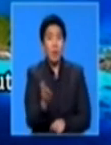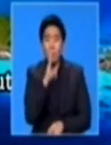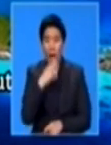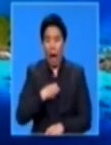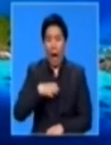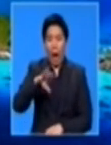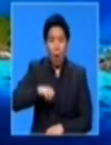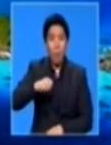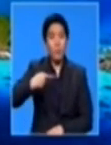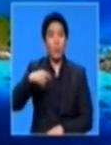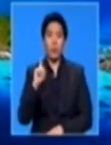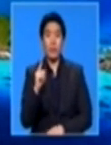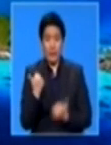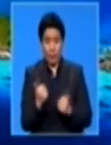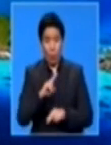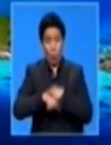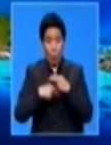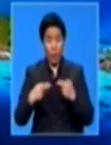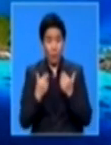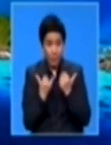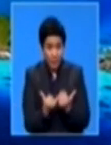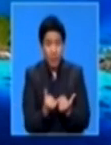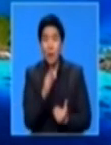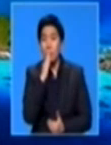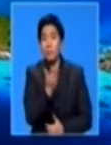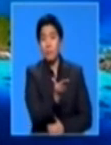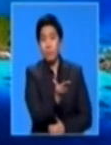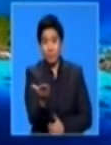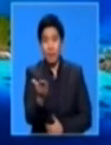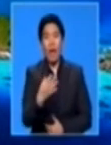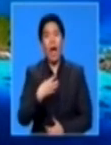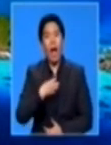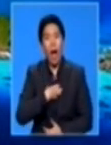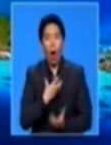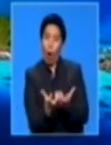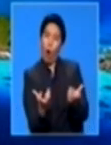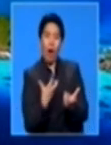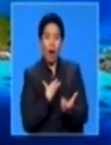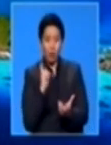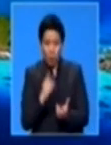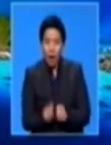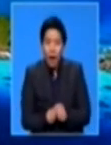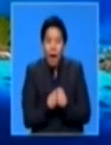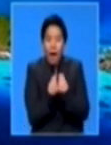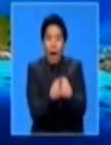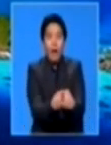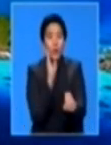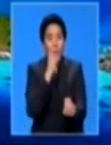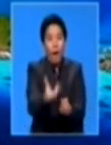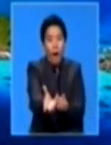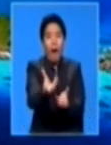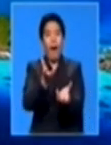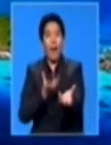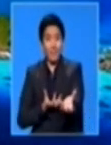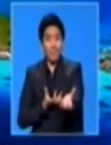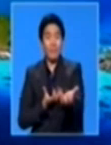ายเดียวของขวัญวันนี้ผมอยากให้ท่านคิดว่าถ้าท่านจะอยากได้อะไรจากใครนะท่านก็ต้องให้เขาด้วยนะเพราะนั้นขอให้ม